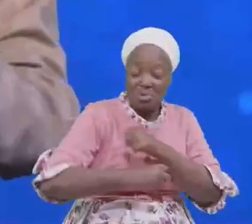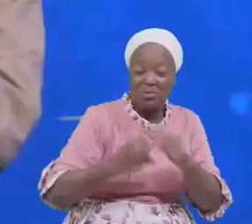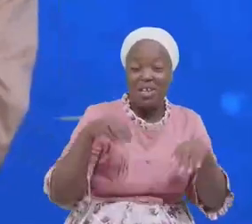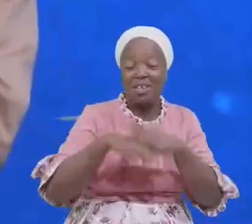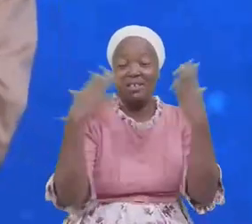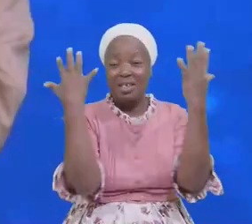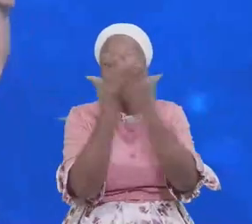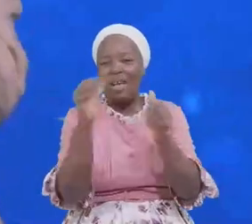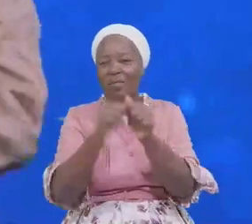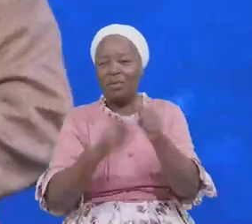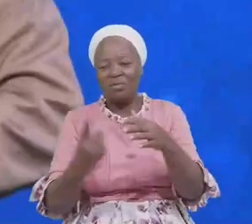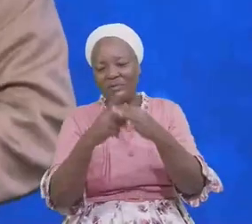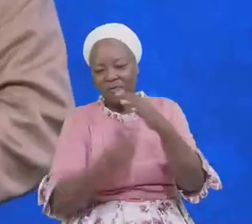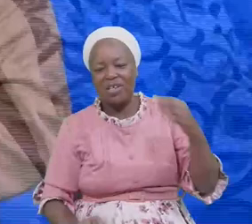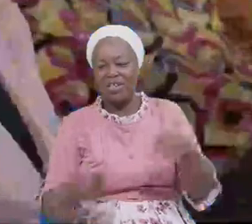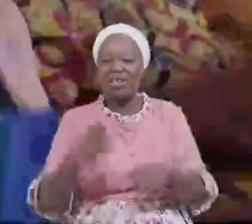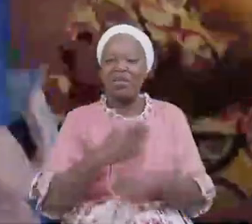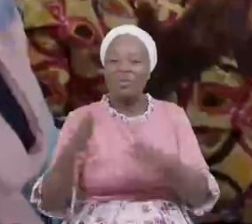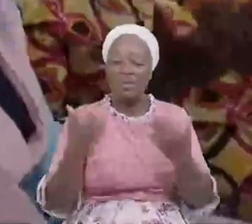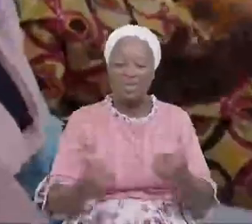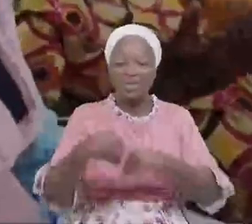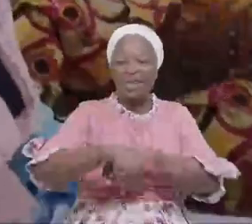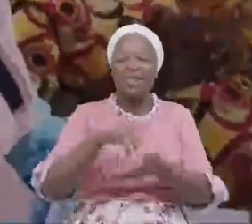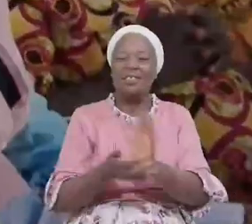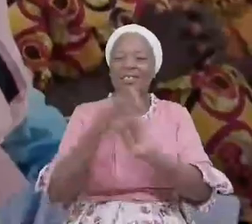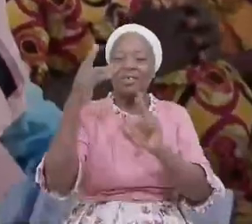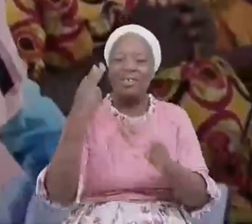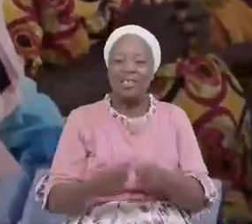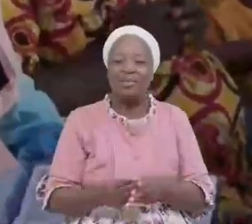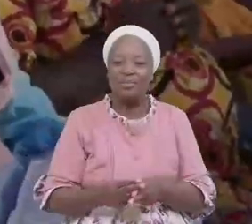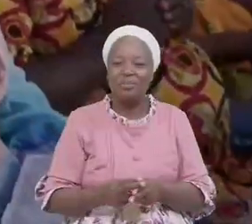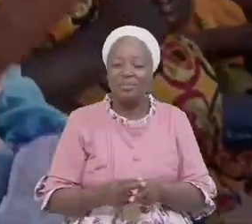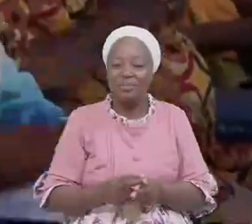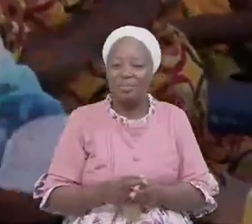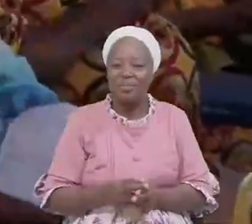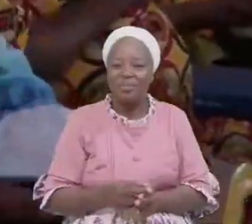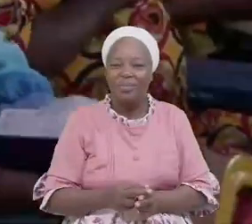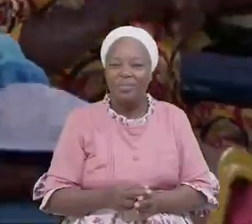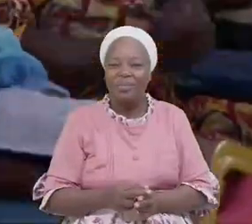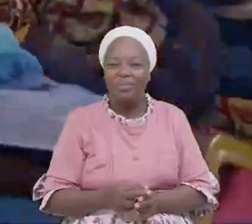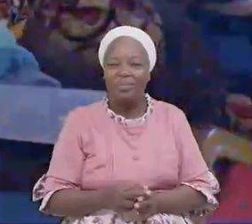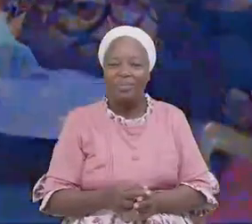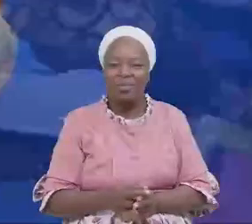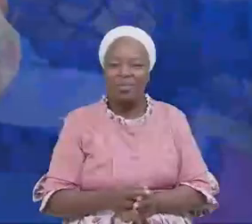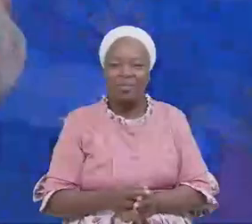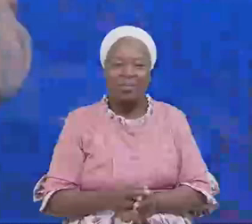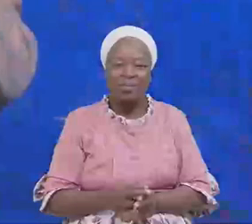La tristesse, l'angoisse des ténèbres, tout va disparaître de ta vie ce soir au nom de Jésus.